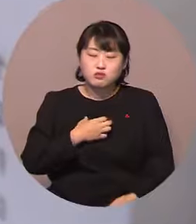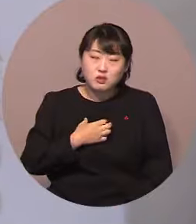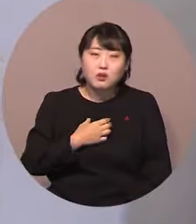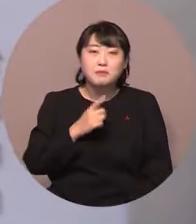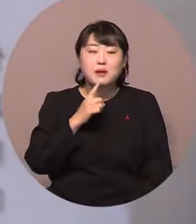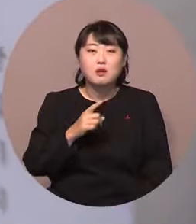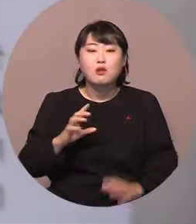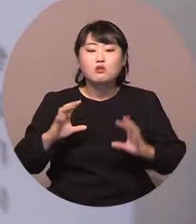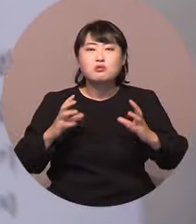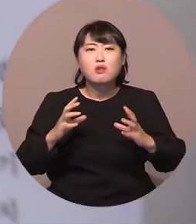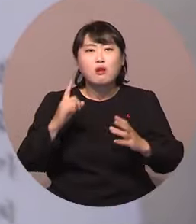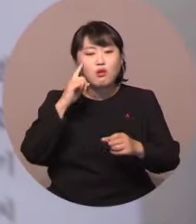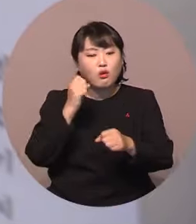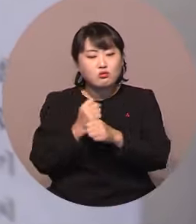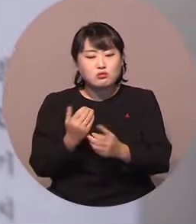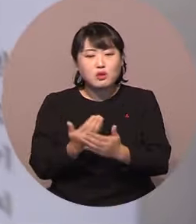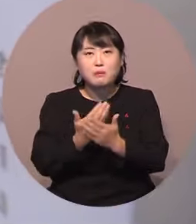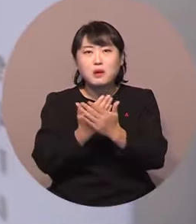것가